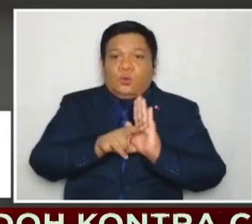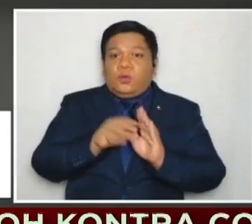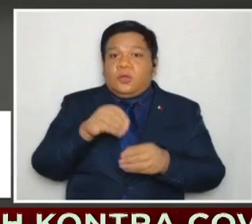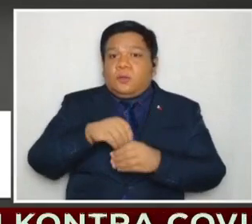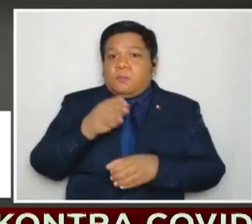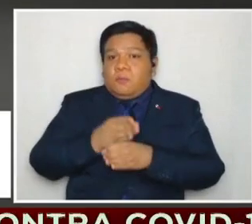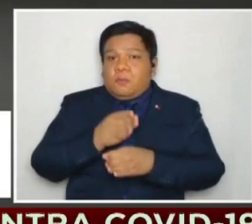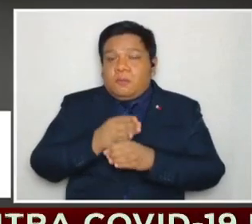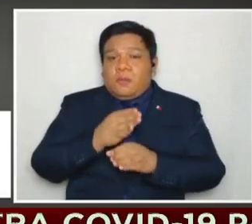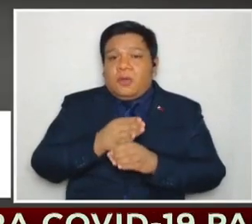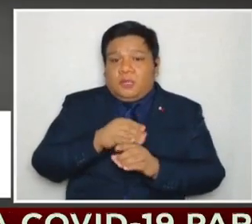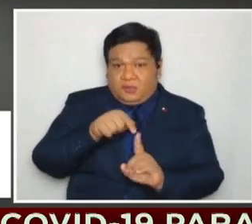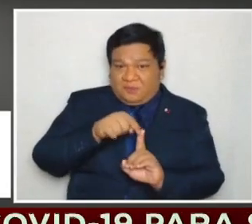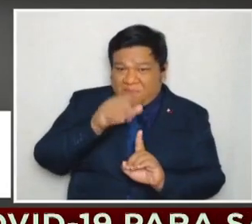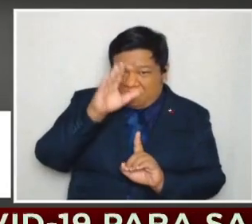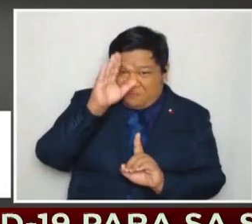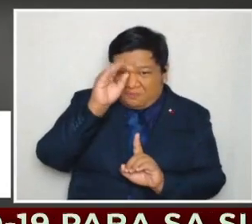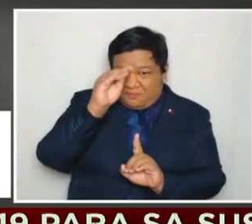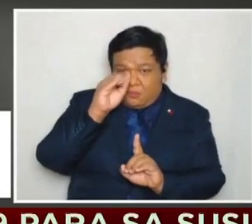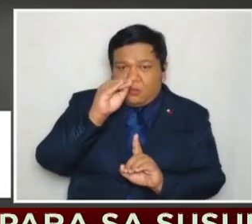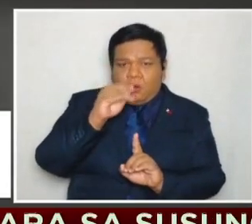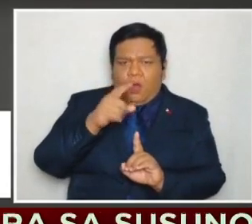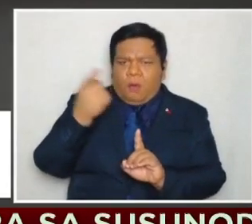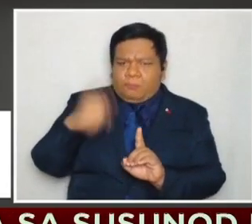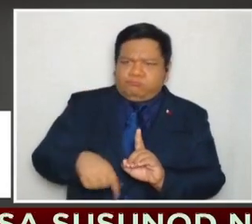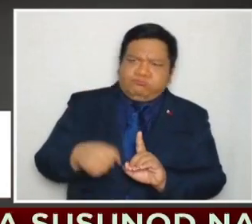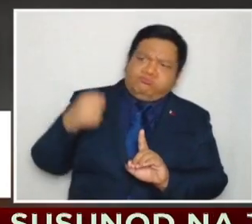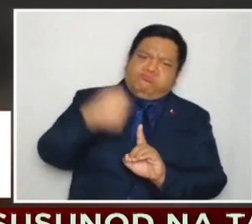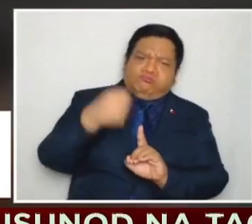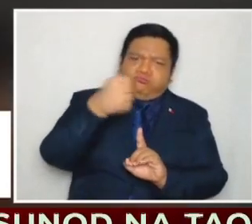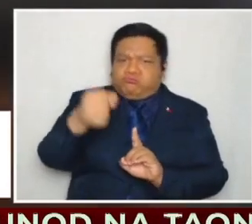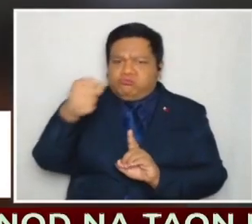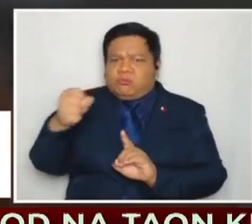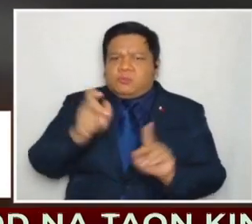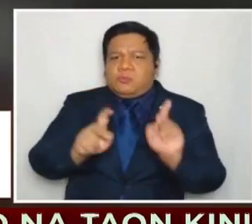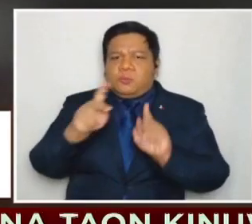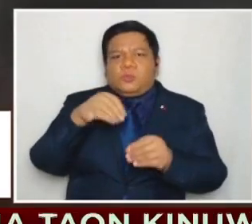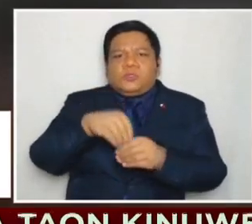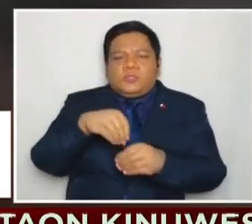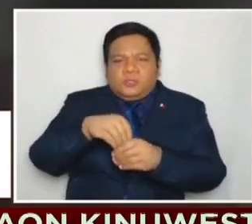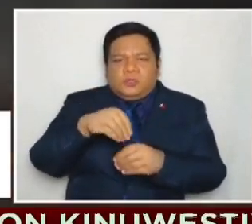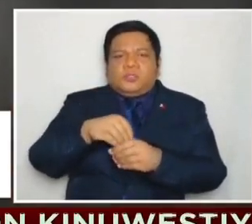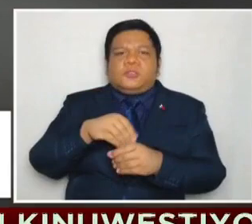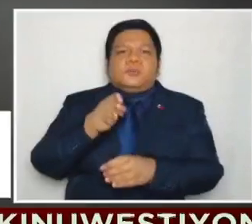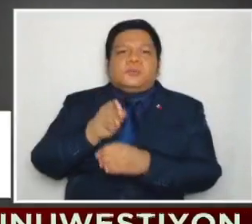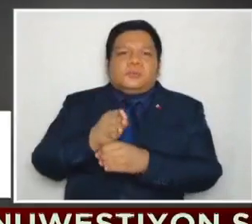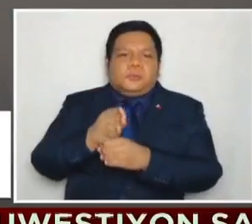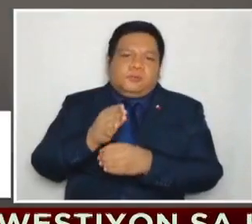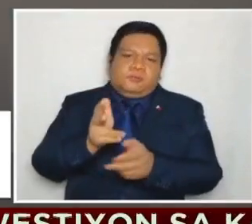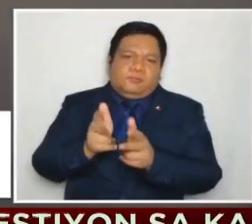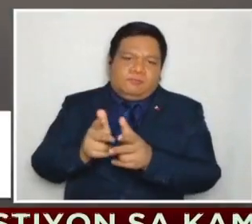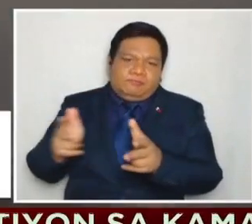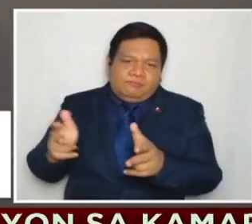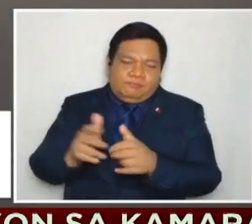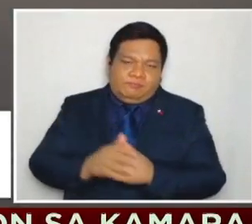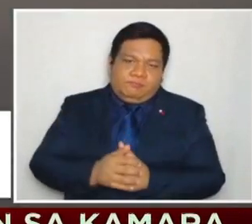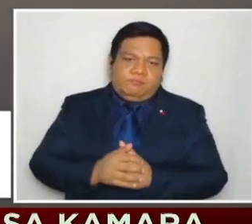lalaking bigla na lamang nanuntok sa mga tao sa loob din ng nasabing bus terminal.